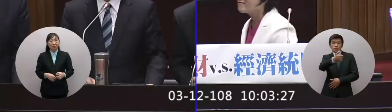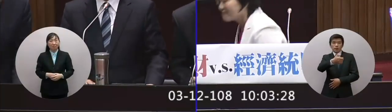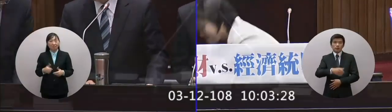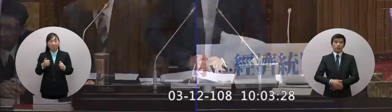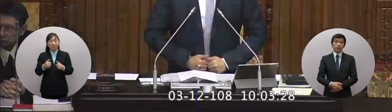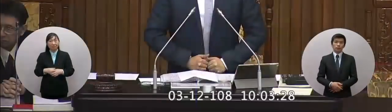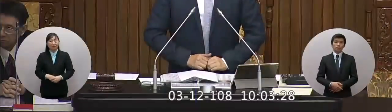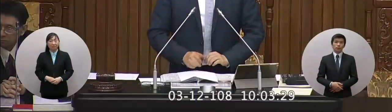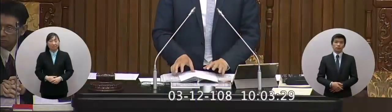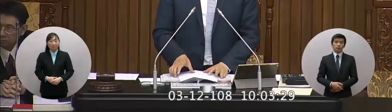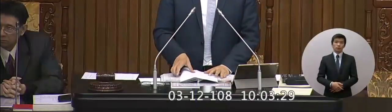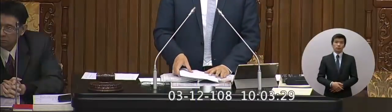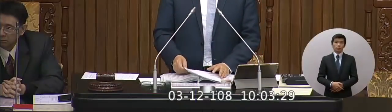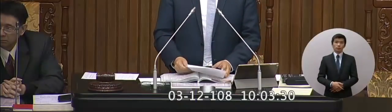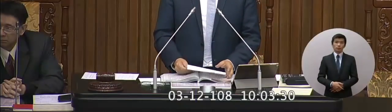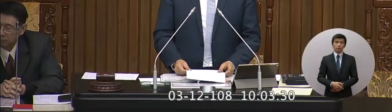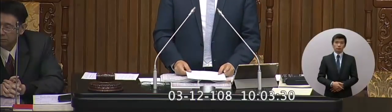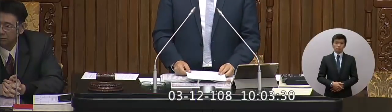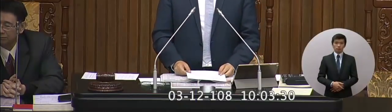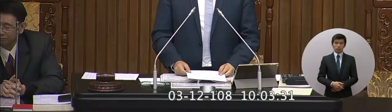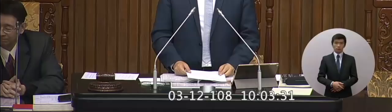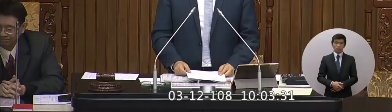谢， 谢谢委员。